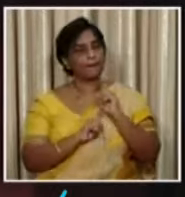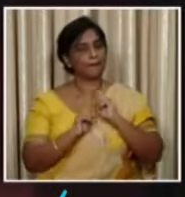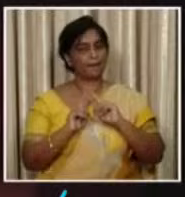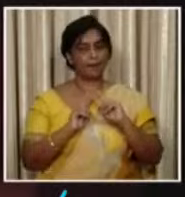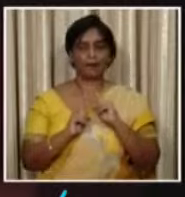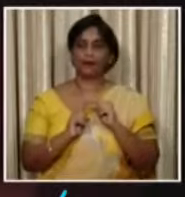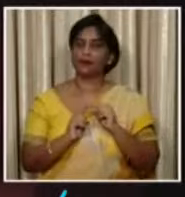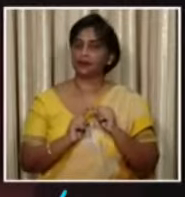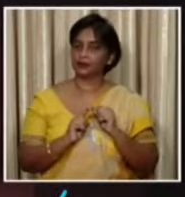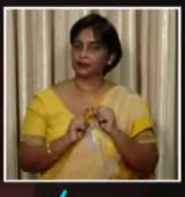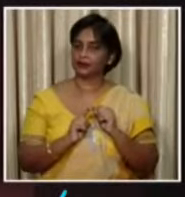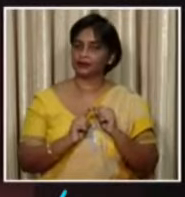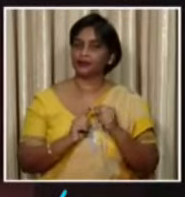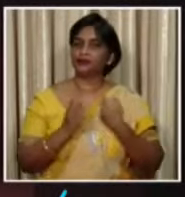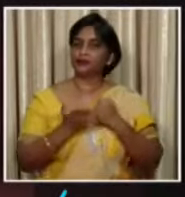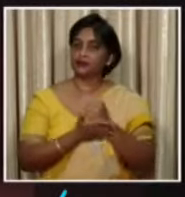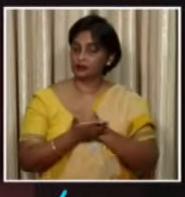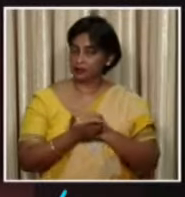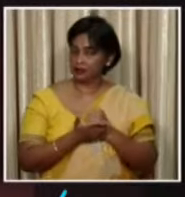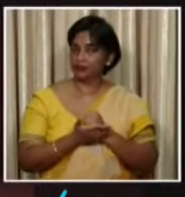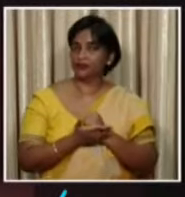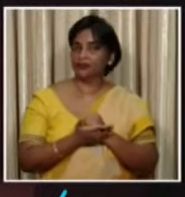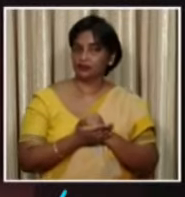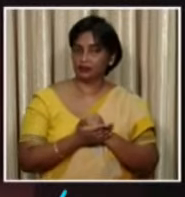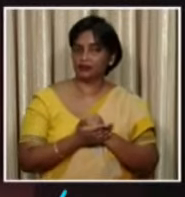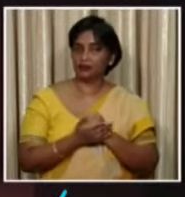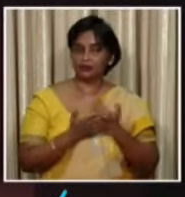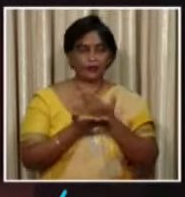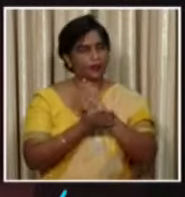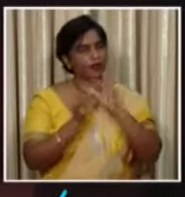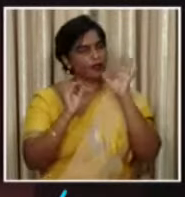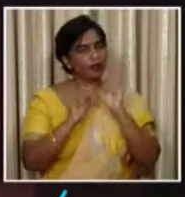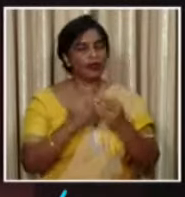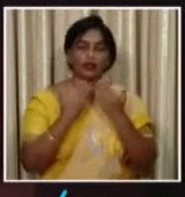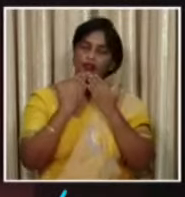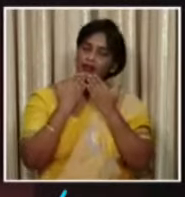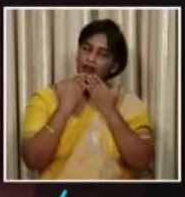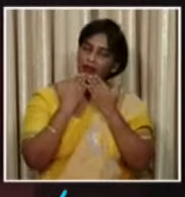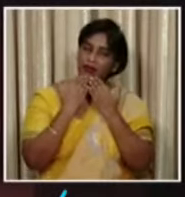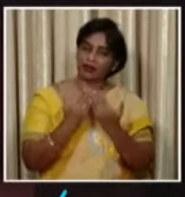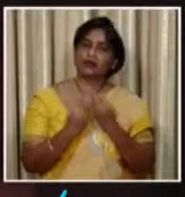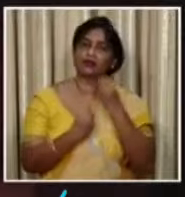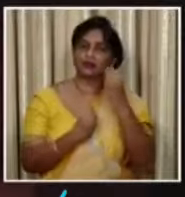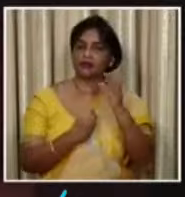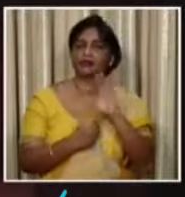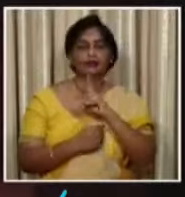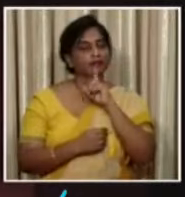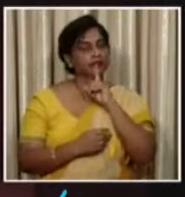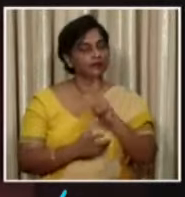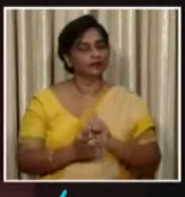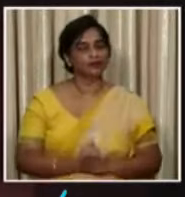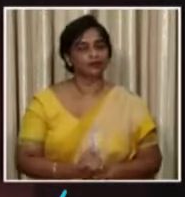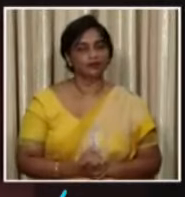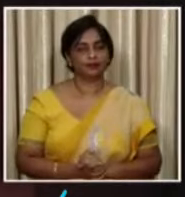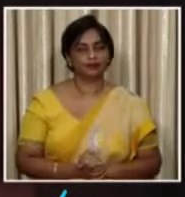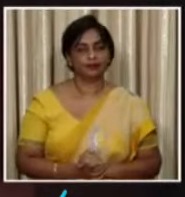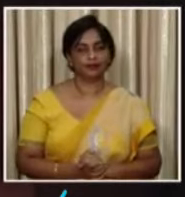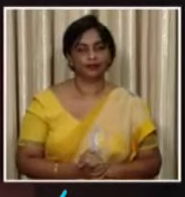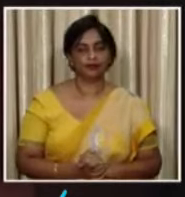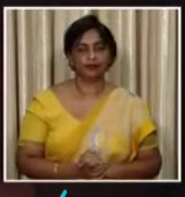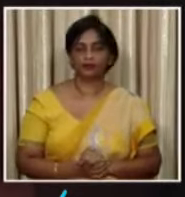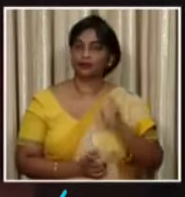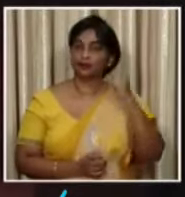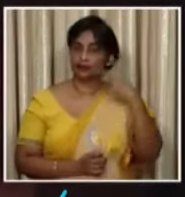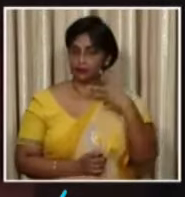පාර්ලිමේන්තුවේ අපි සියලු දෙනාගේම බෙහෙදකින් තොරව ප්‍රණාමය අපි පුද කළ යුතුයි කියලා යෝජනා කරනවා.